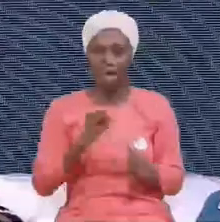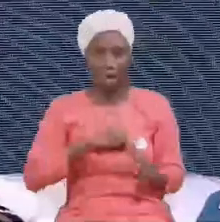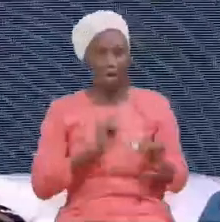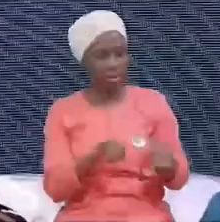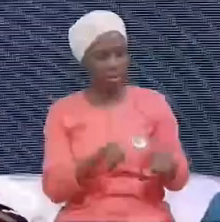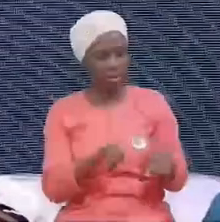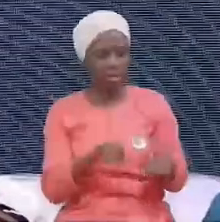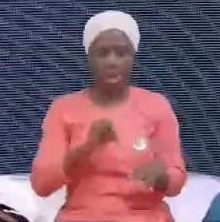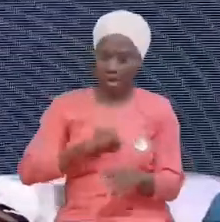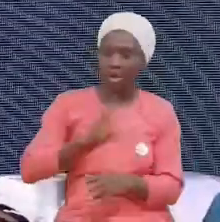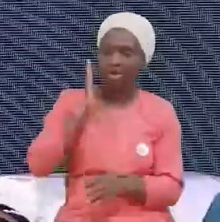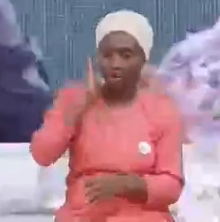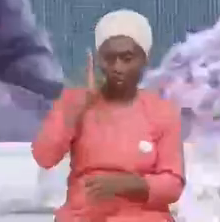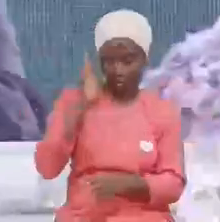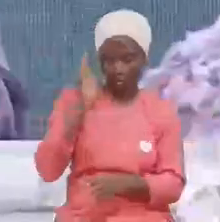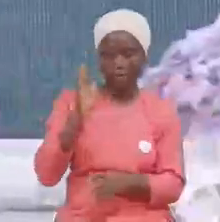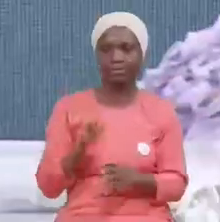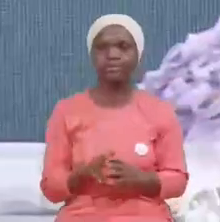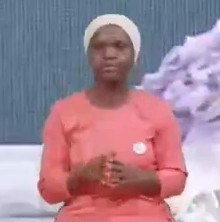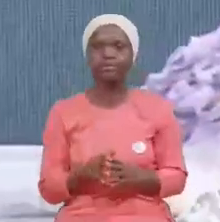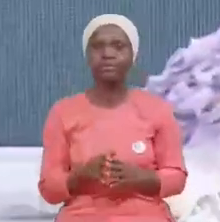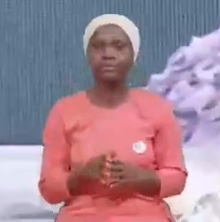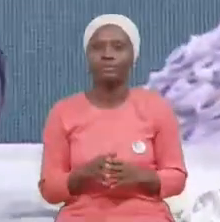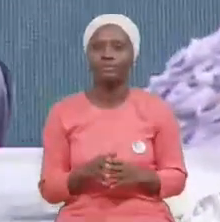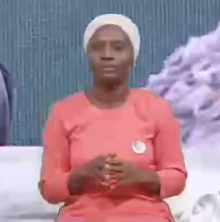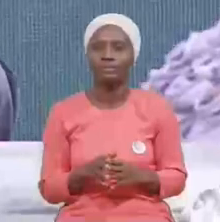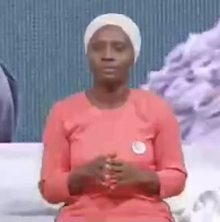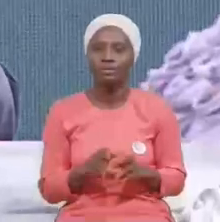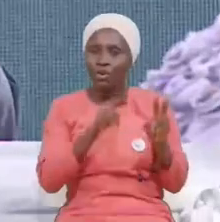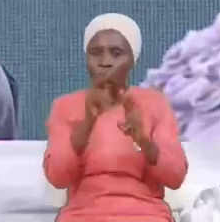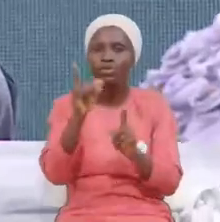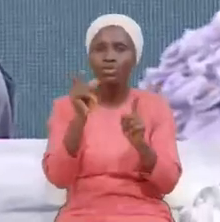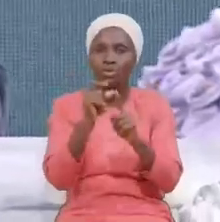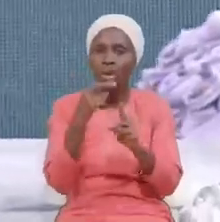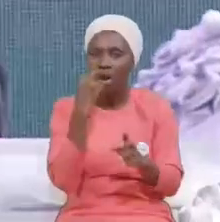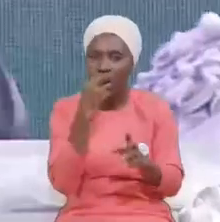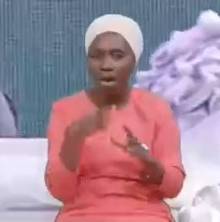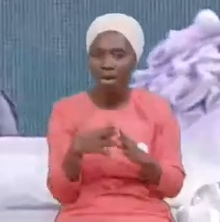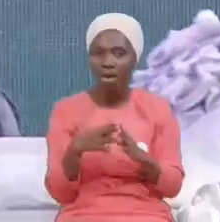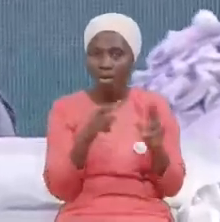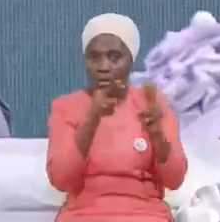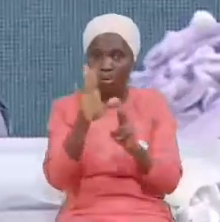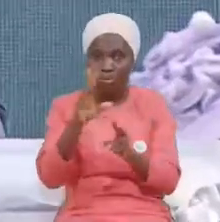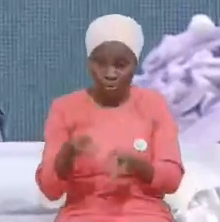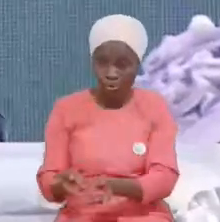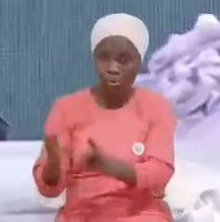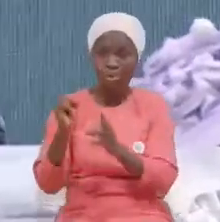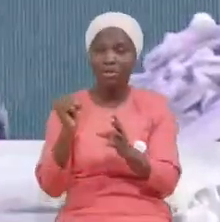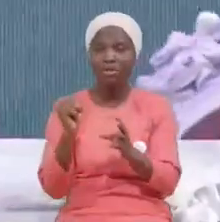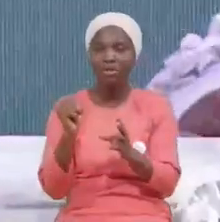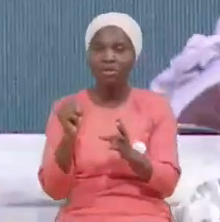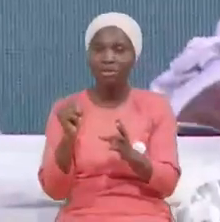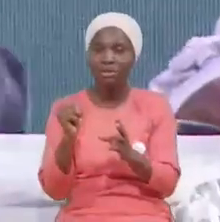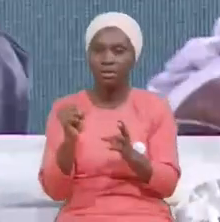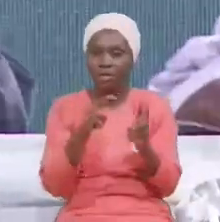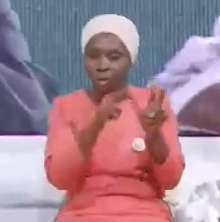je peux, je le veux, veille sur tes paroles, veille sur tes voix, veille sur